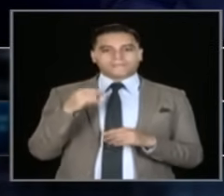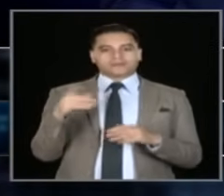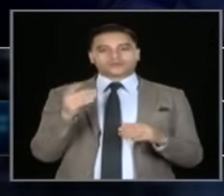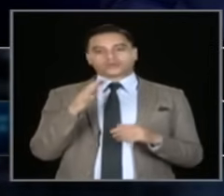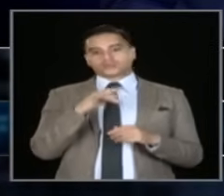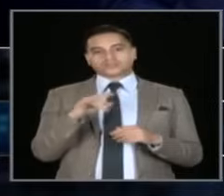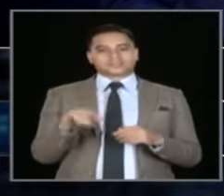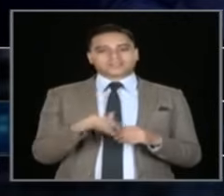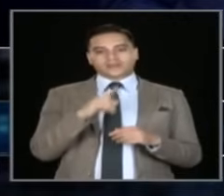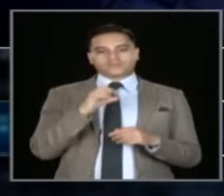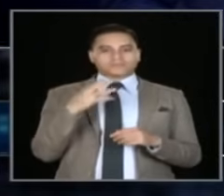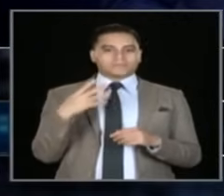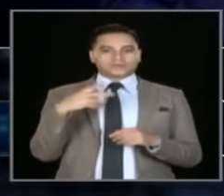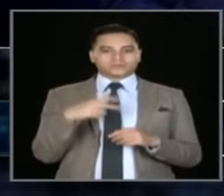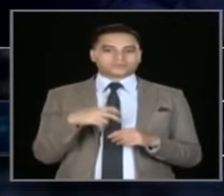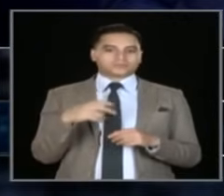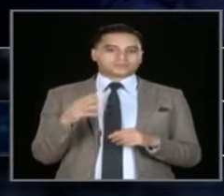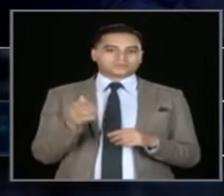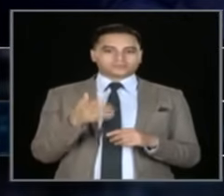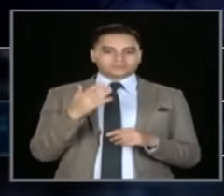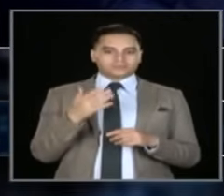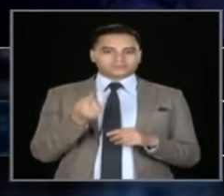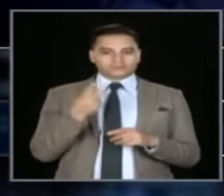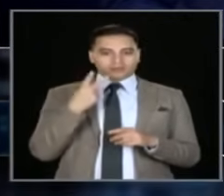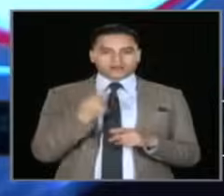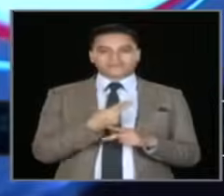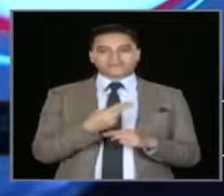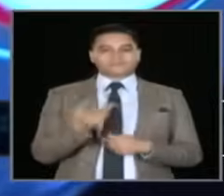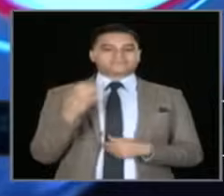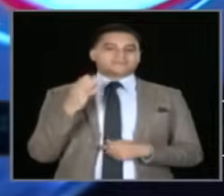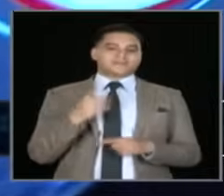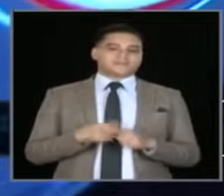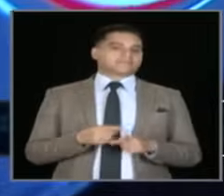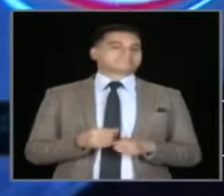عام 1984؟ ثقافة. غلط.